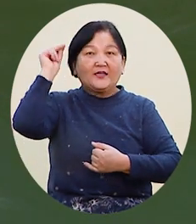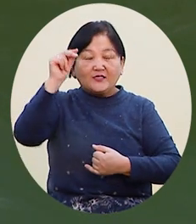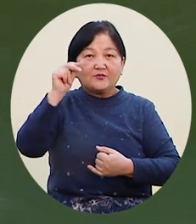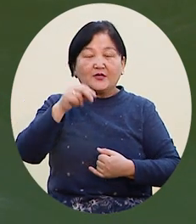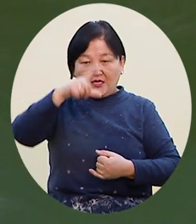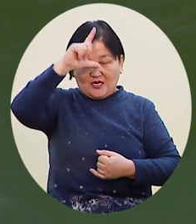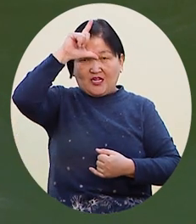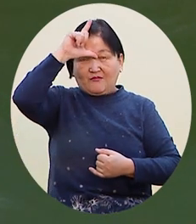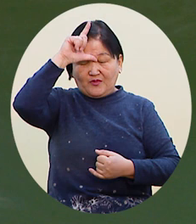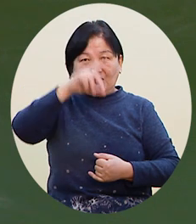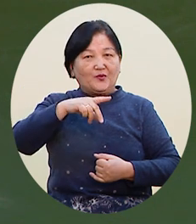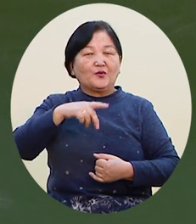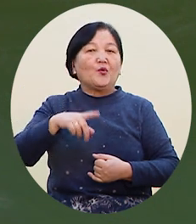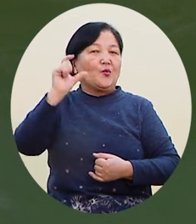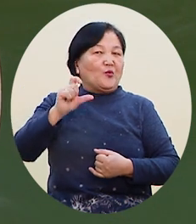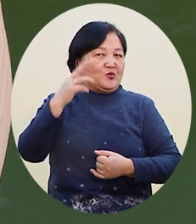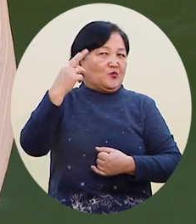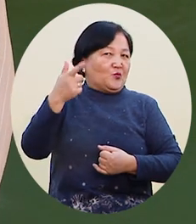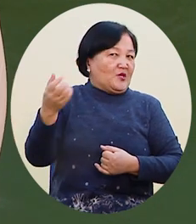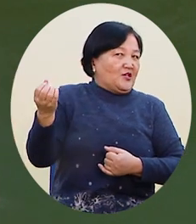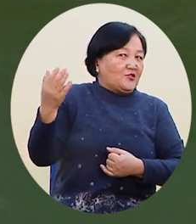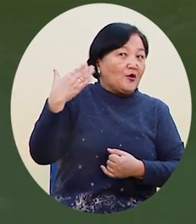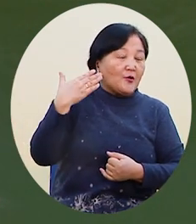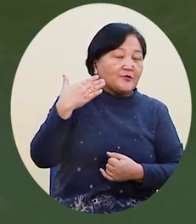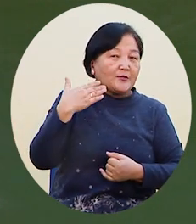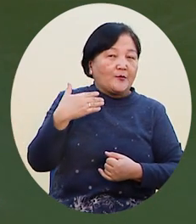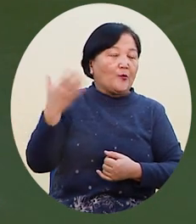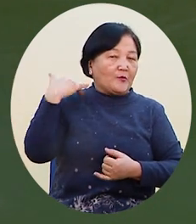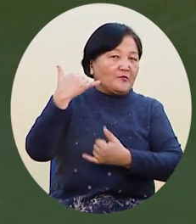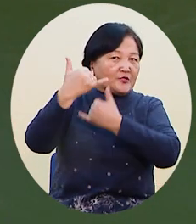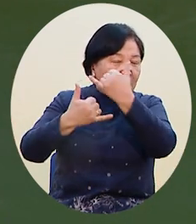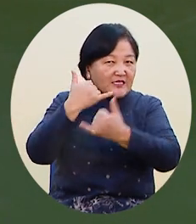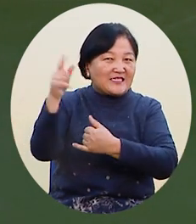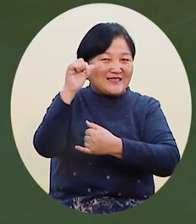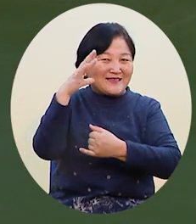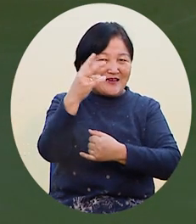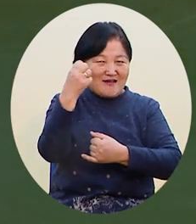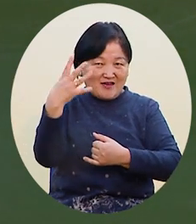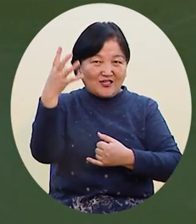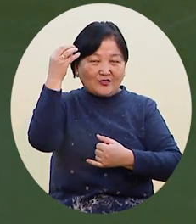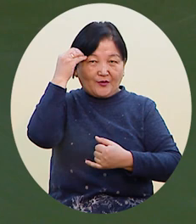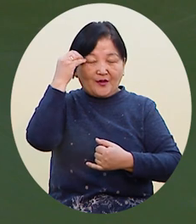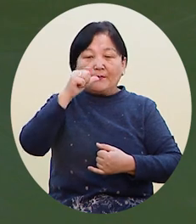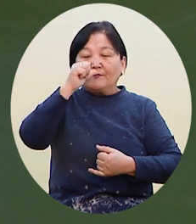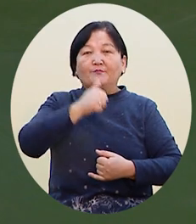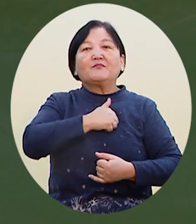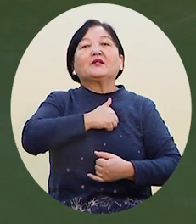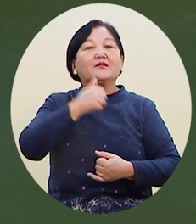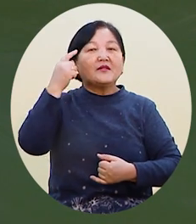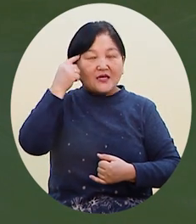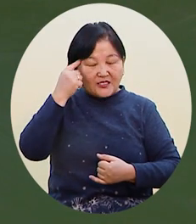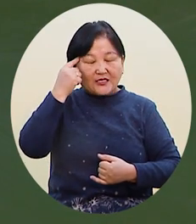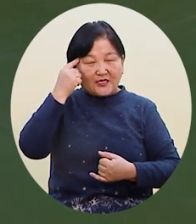үгсийг сан. Ийн жолоог хүнддэг, эвийн холбоог баттаг. мэдлээ гэж бүү сагсуур, мэдлийн